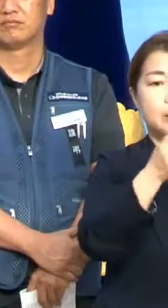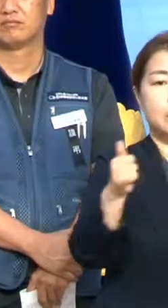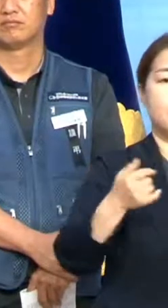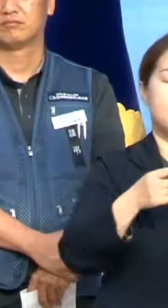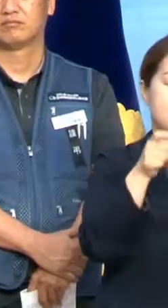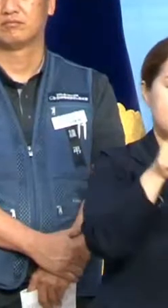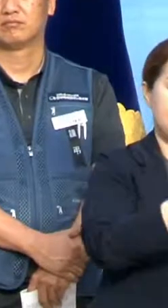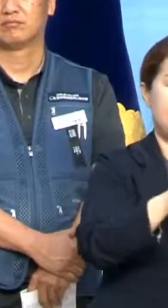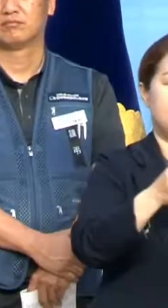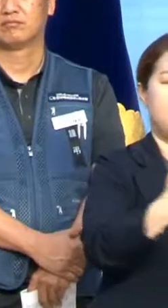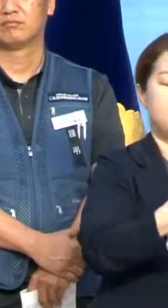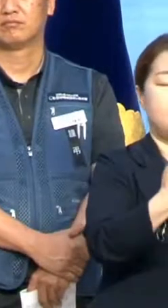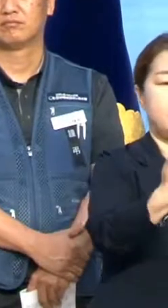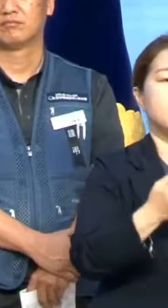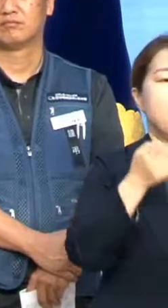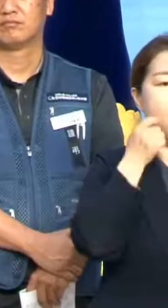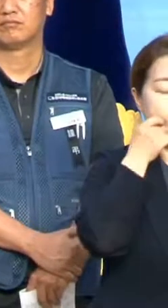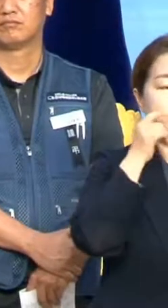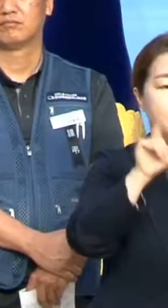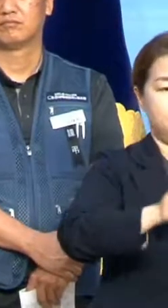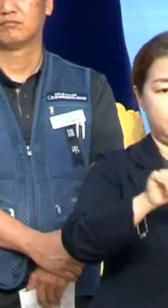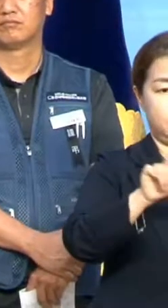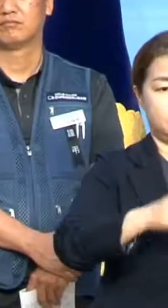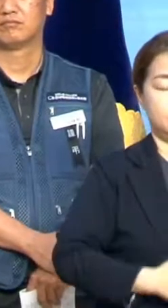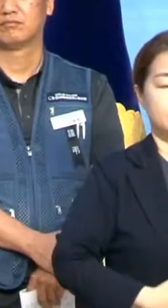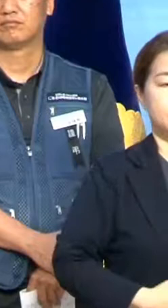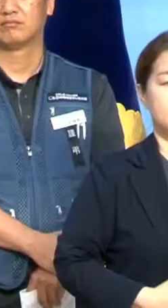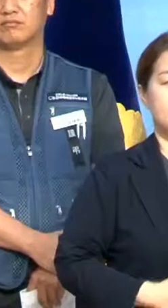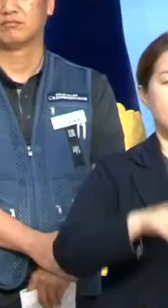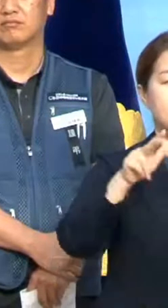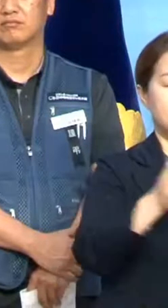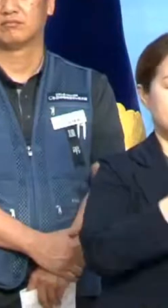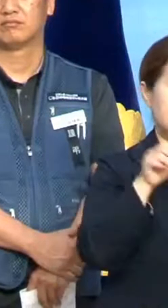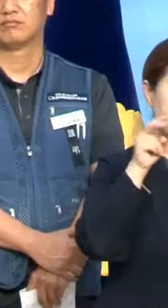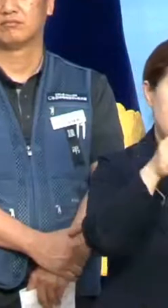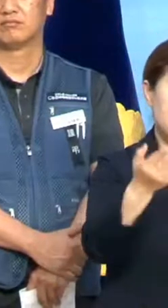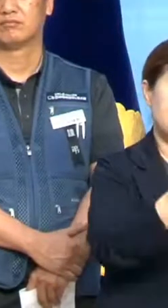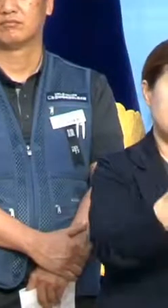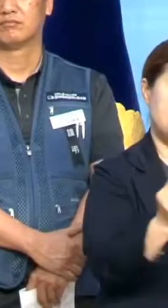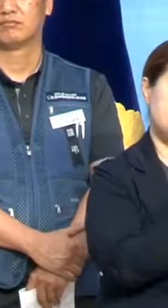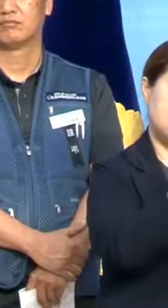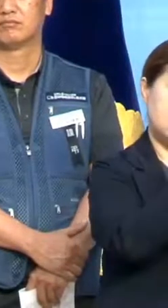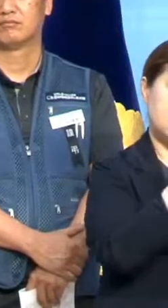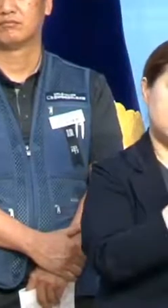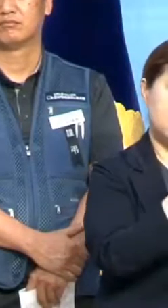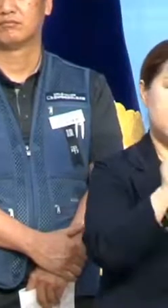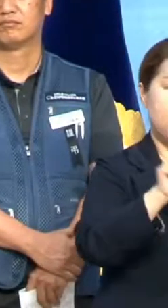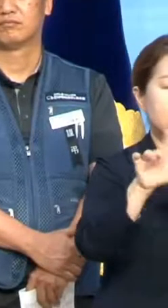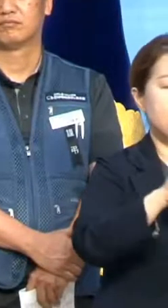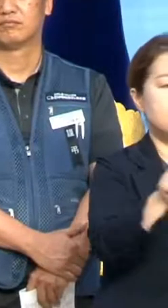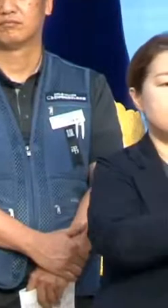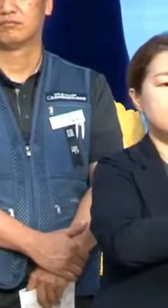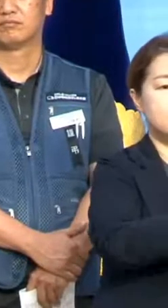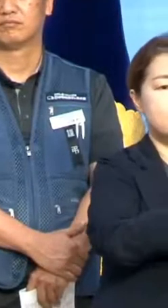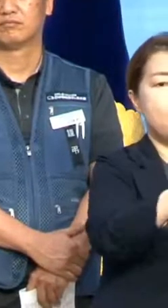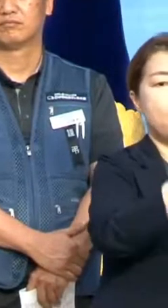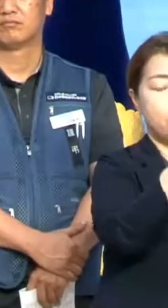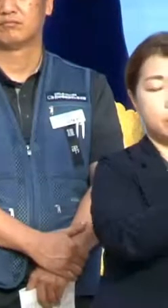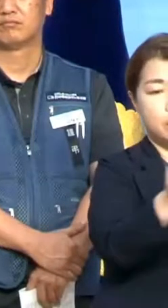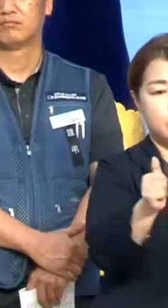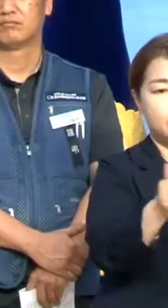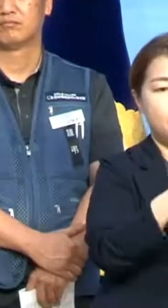제외 로 선제 모험의 보호를 받지 못하고 있습니다 현재 택배 노동자 에 다수는 특수고용 노동자 로 분류되고 특구의